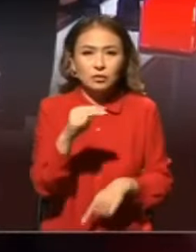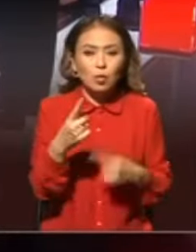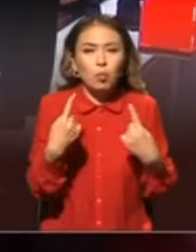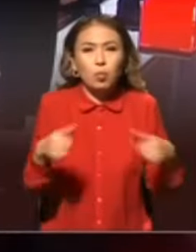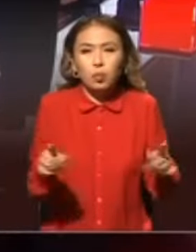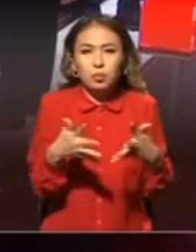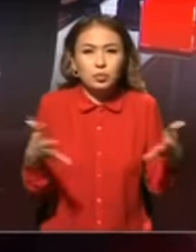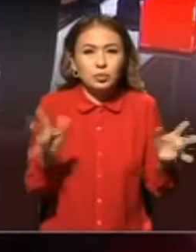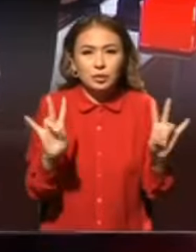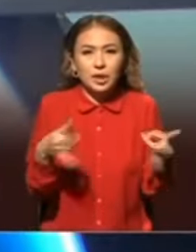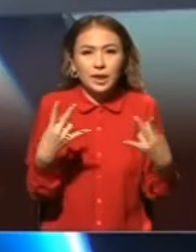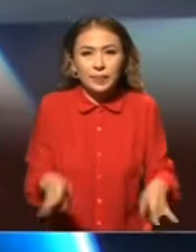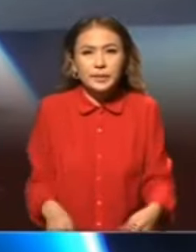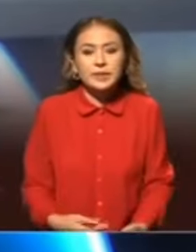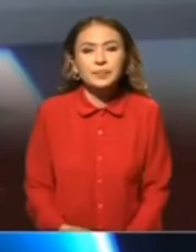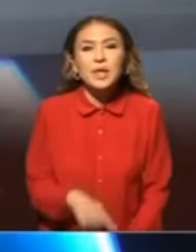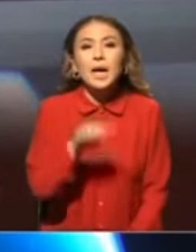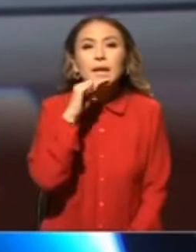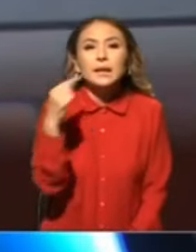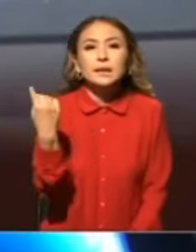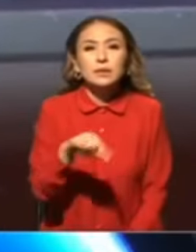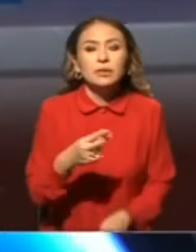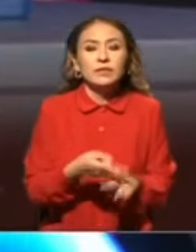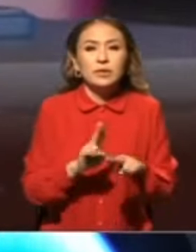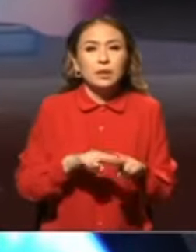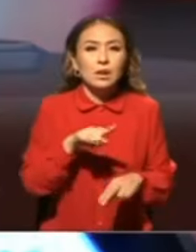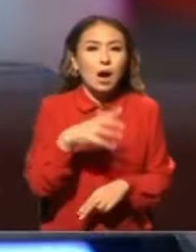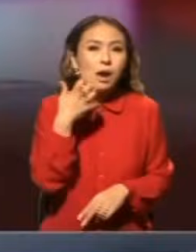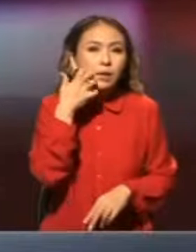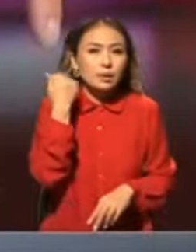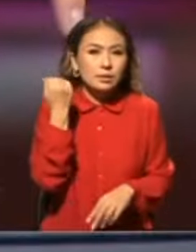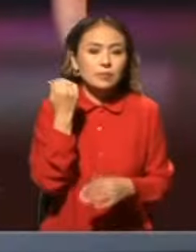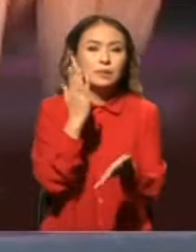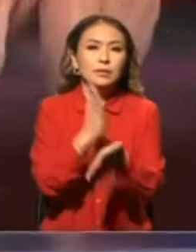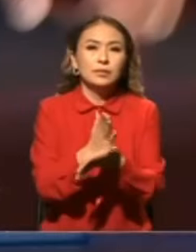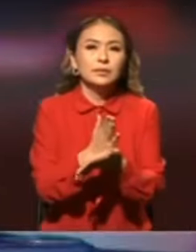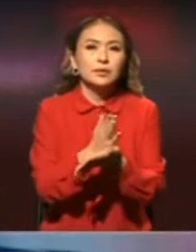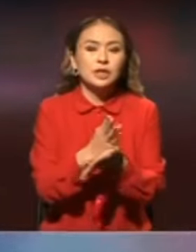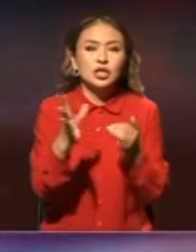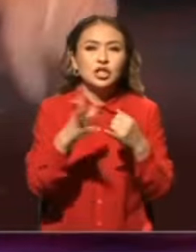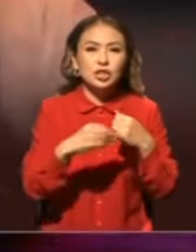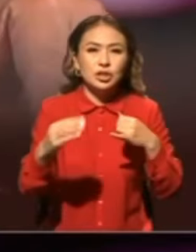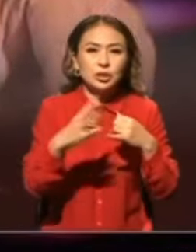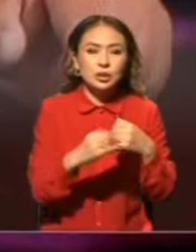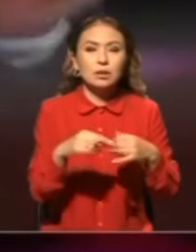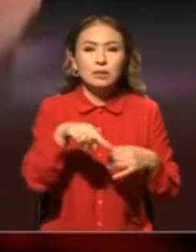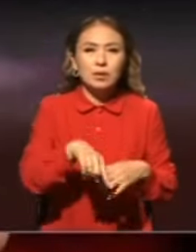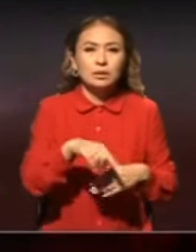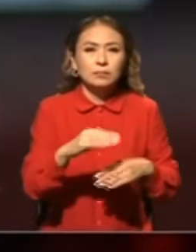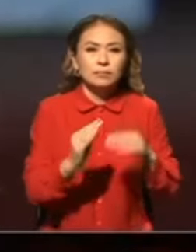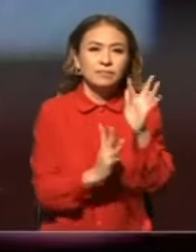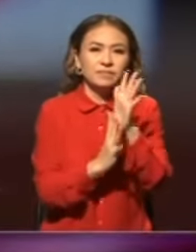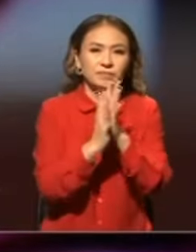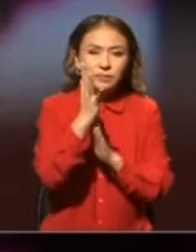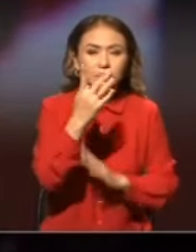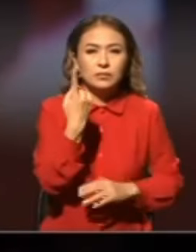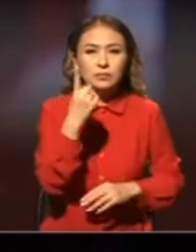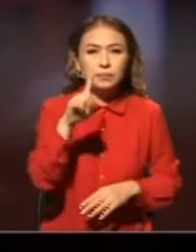керек жоқ. Ресейде осының арқасында жердің өнімділігі